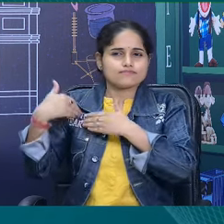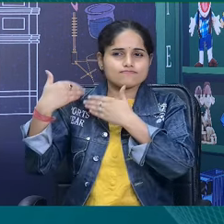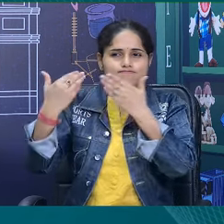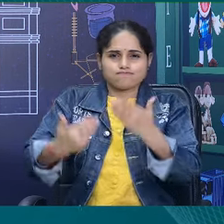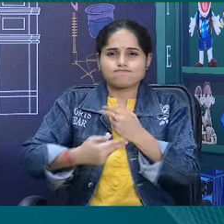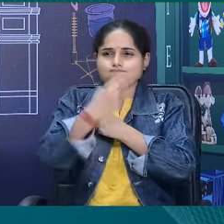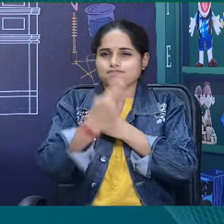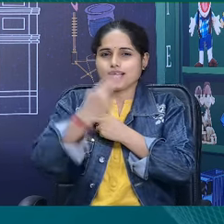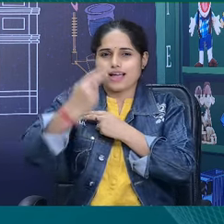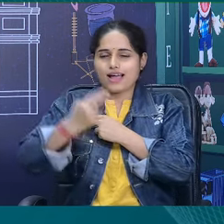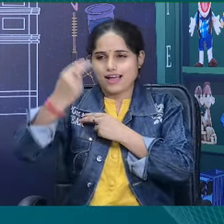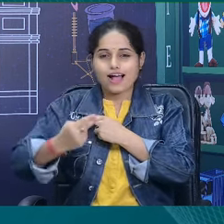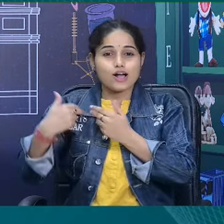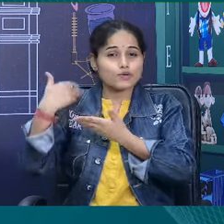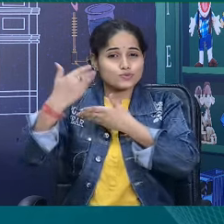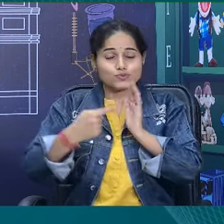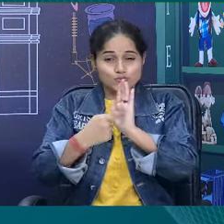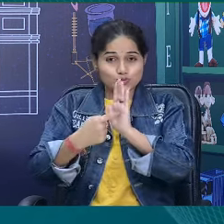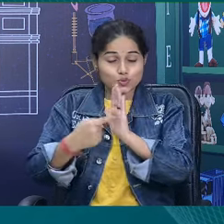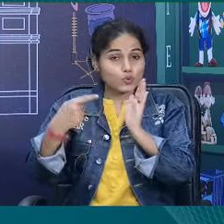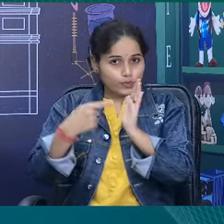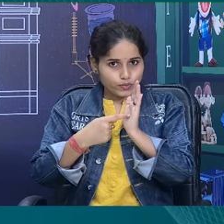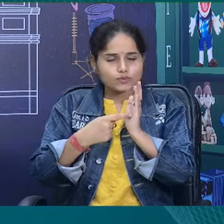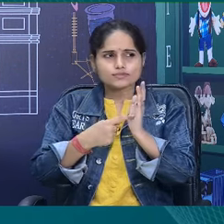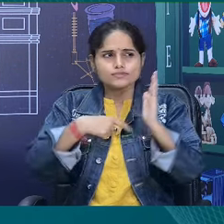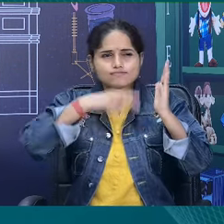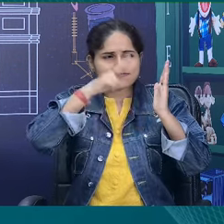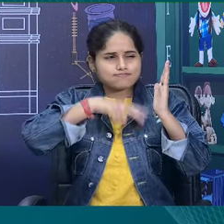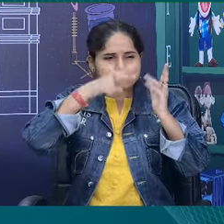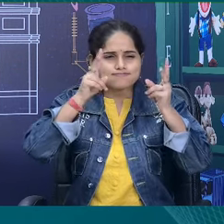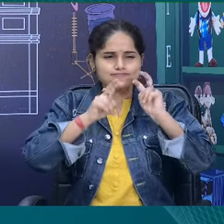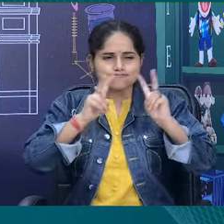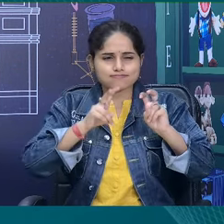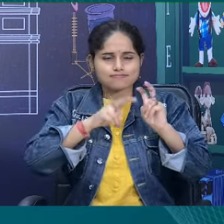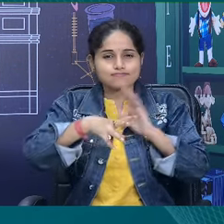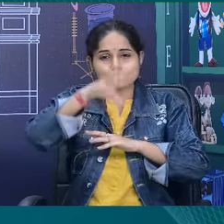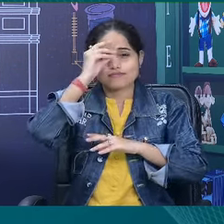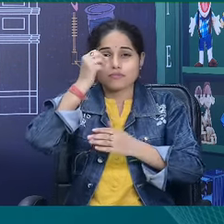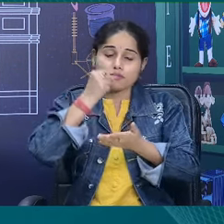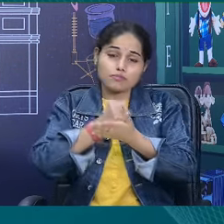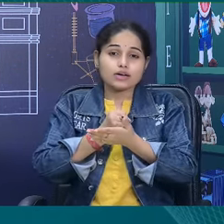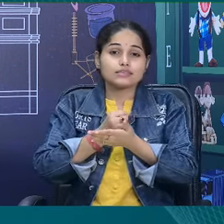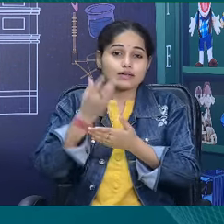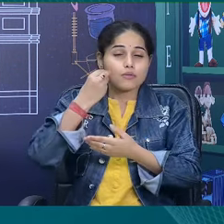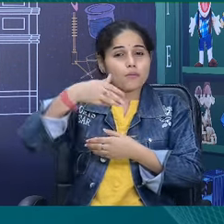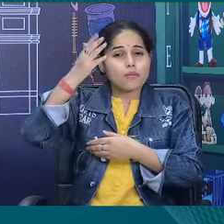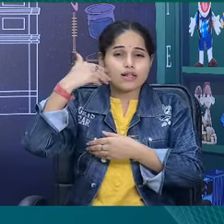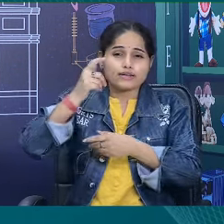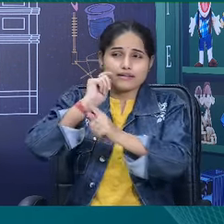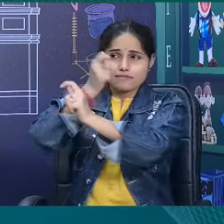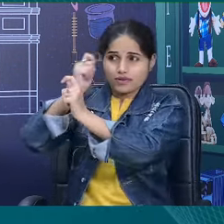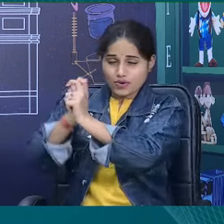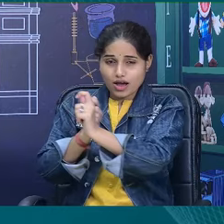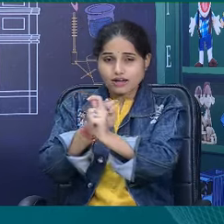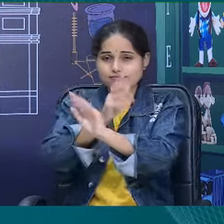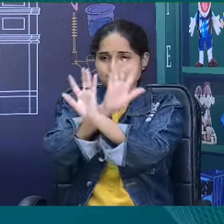हैं उसको भी हमें अध्ययन करना चाहिए यानी कि हमें उसको भी स्टडी करना ना चाहिए बिकॉज दोज आर द बेस ऑफ आवर आर्ट फॉर्म्स हम कितना भी